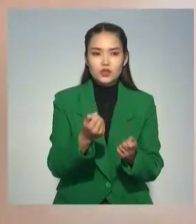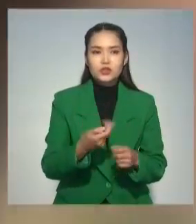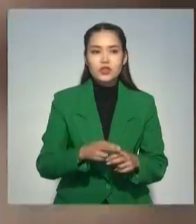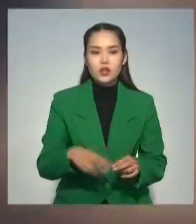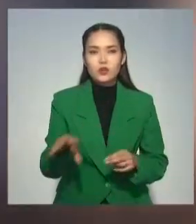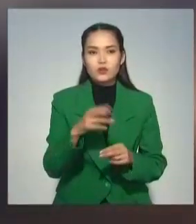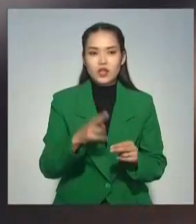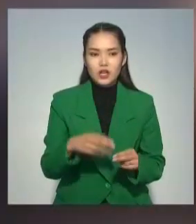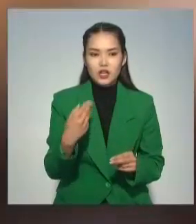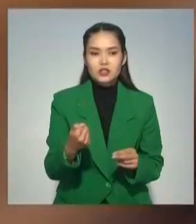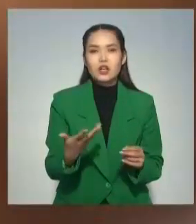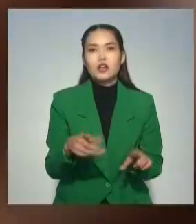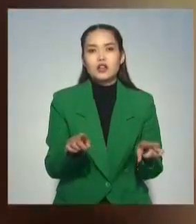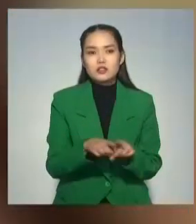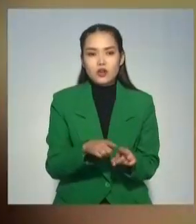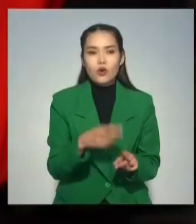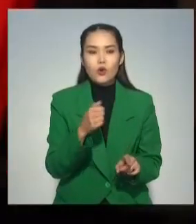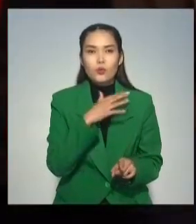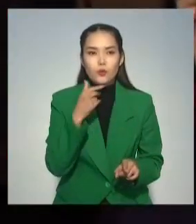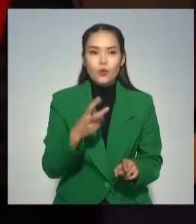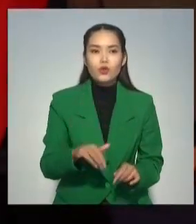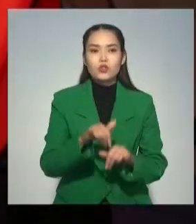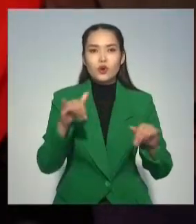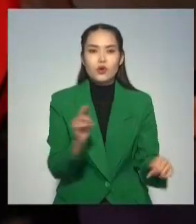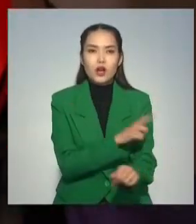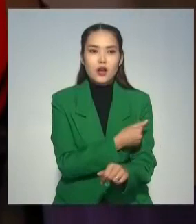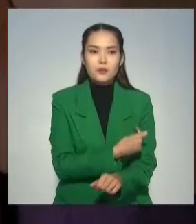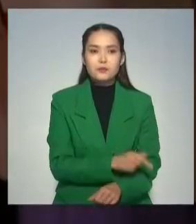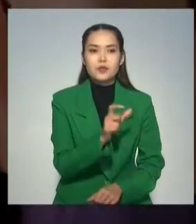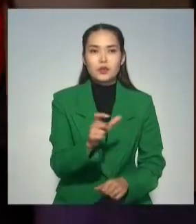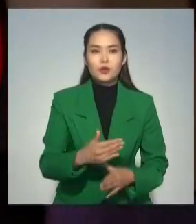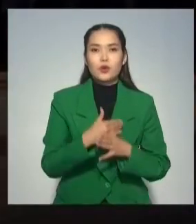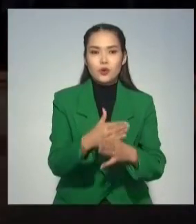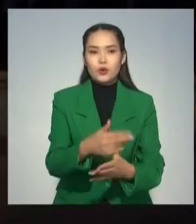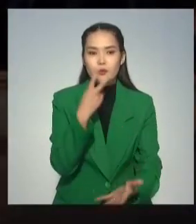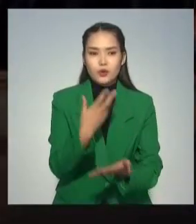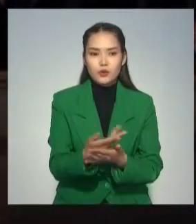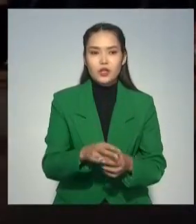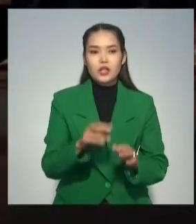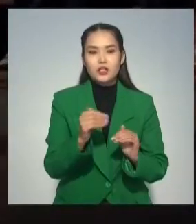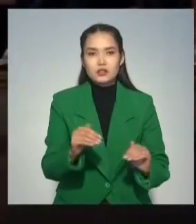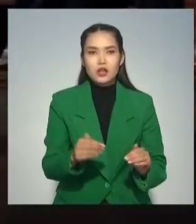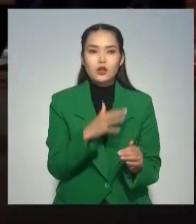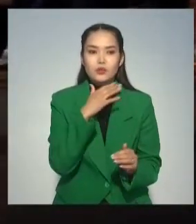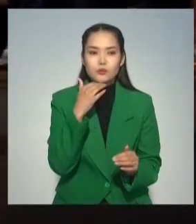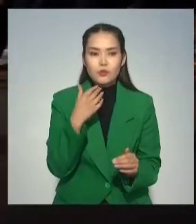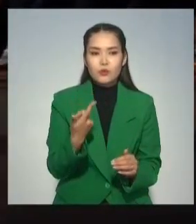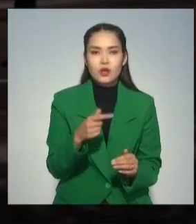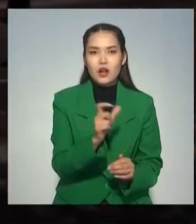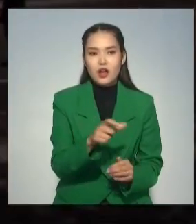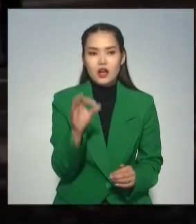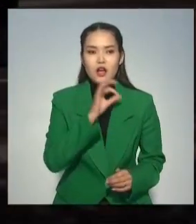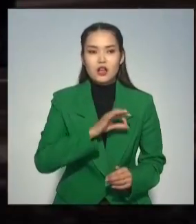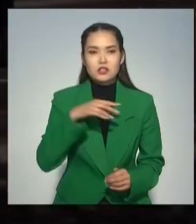шықты. Оның 10-ы бала. Сондай-ақ 200-ге жуық адамға медициналық және психологиялық көмек көрсеткен. Түрік бауырлардың алғысы шексіз. Енді бұл азаматтар